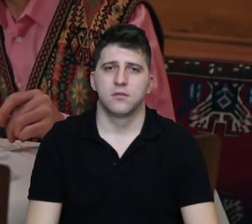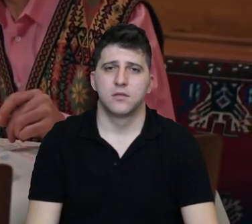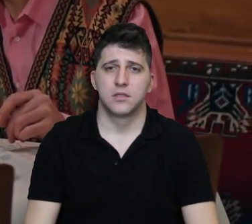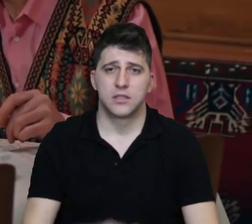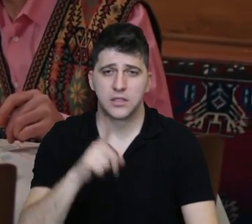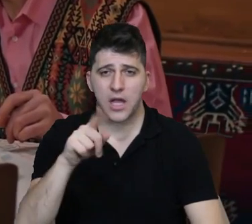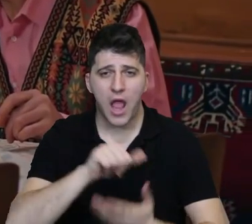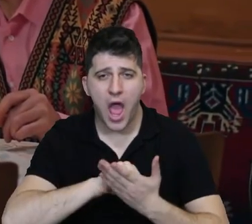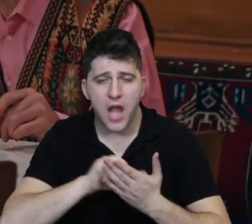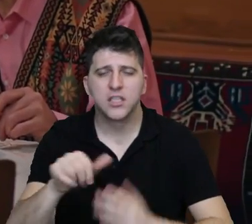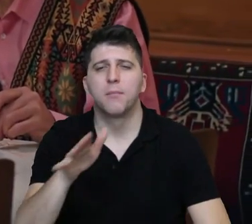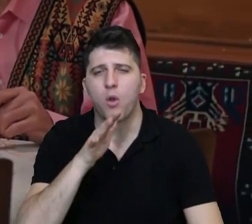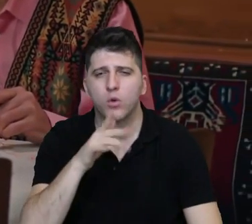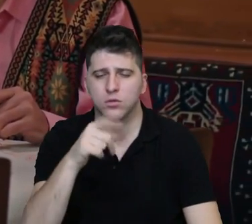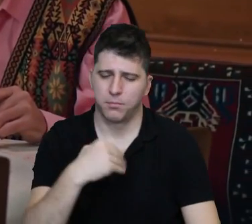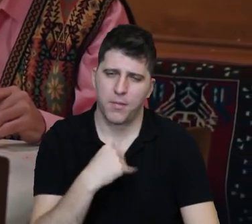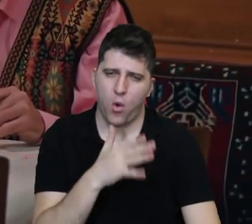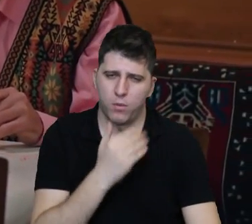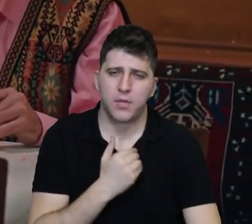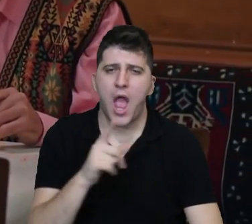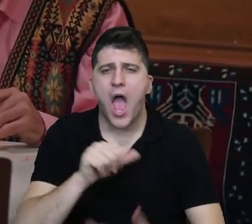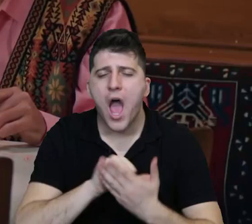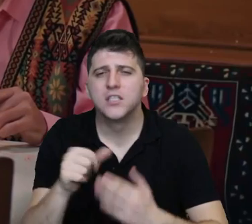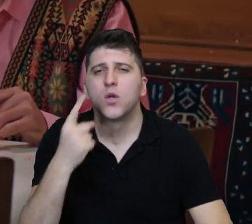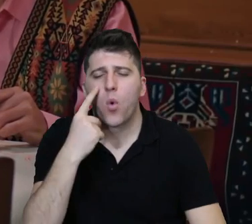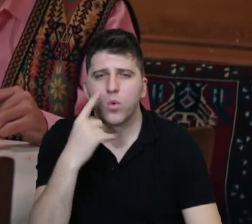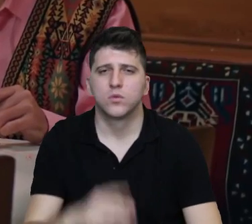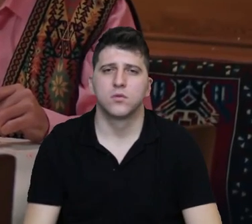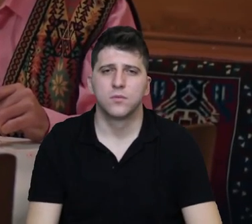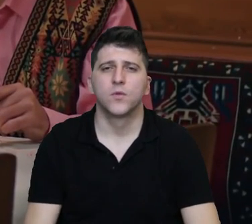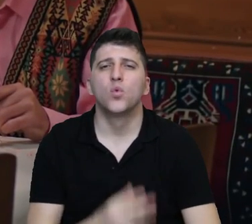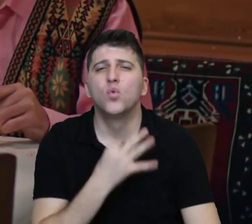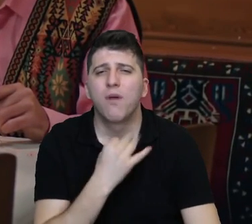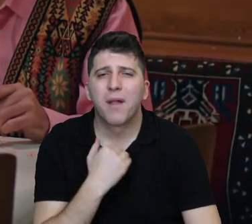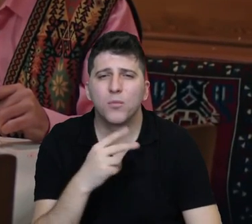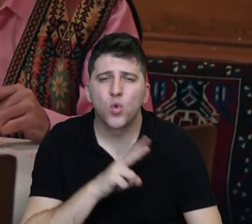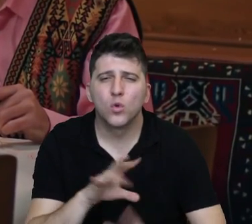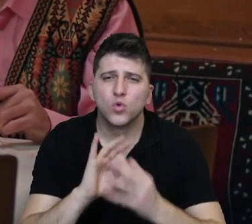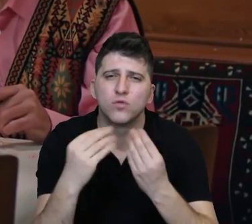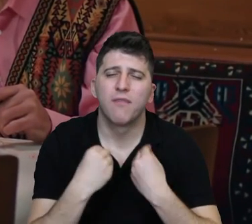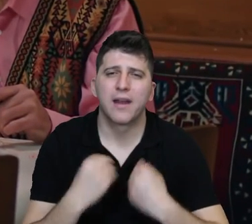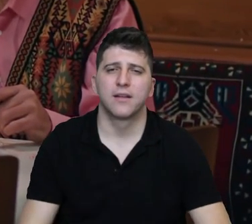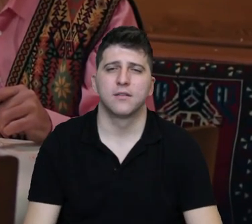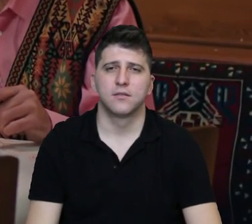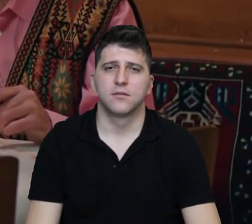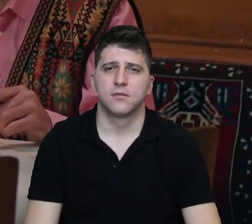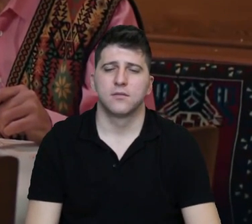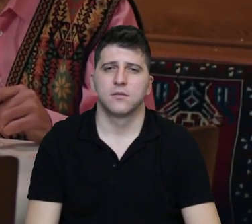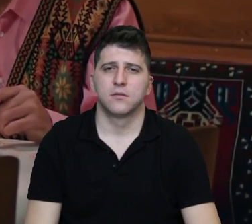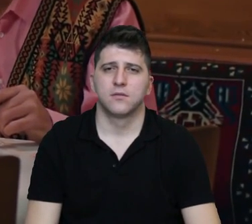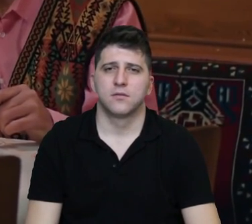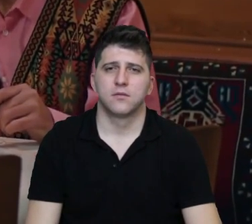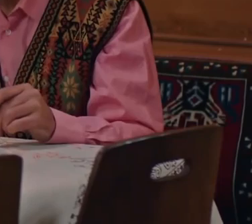Sen her şeyin farkındasın biliyorum. Her şeyi görüyorsun. Ne olur bana bir yol göster. Alev elini tutuyordu.